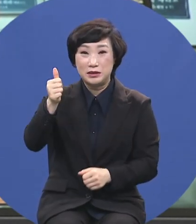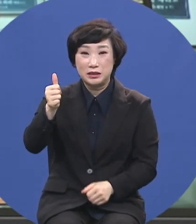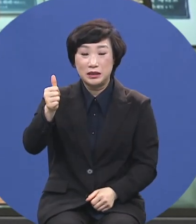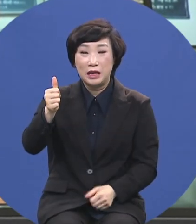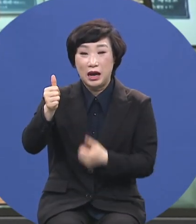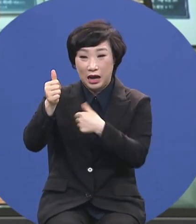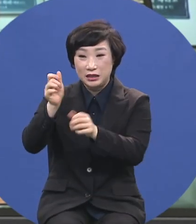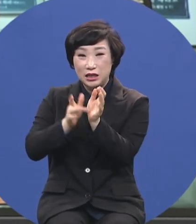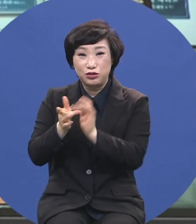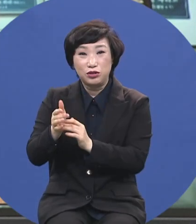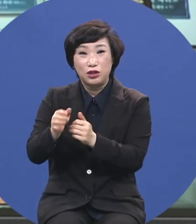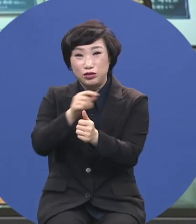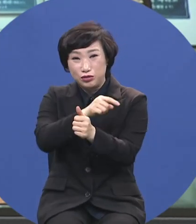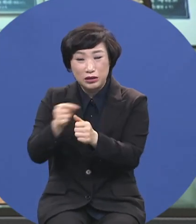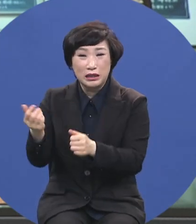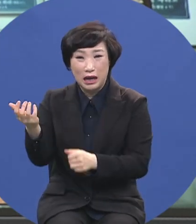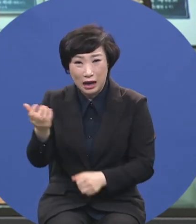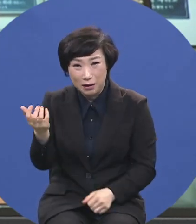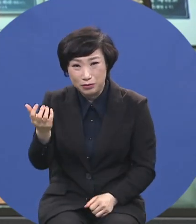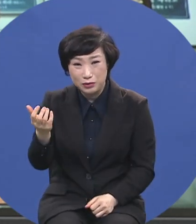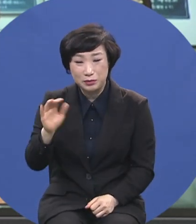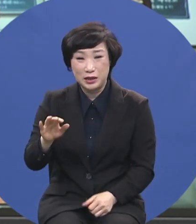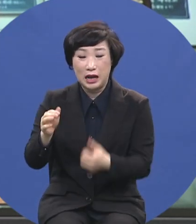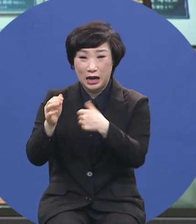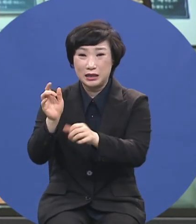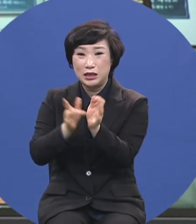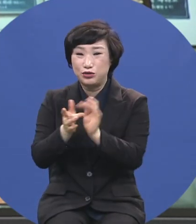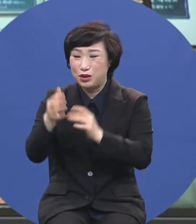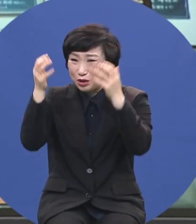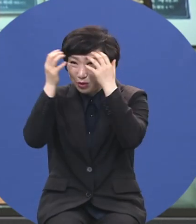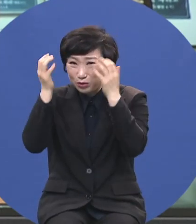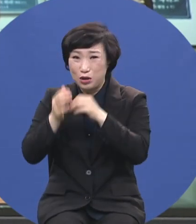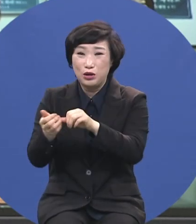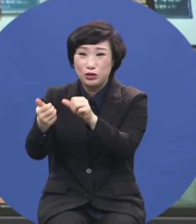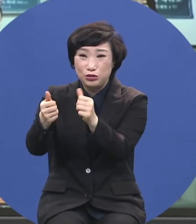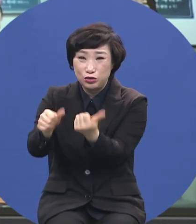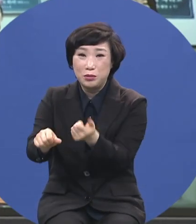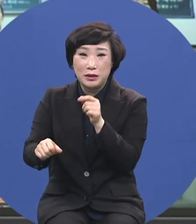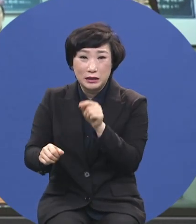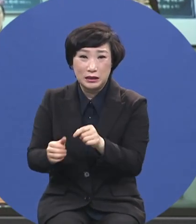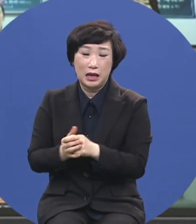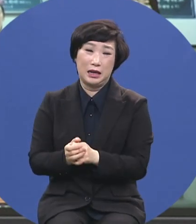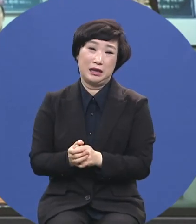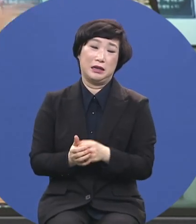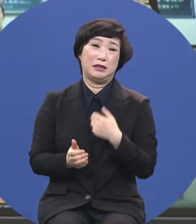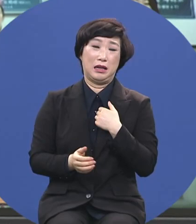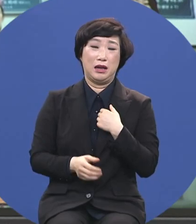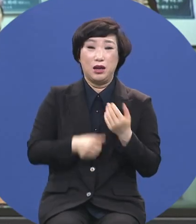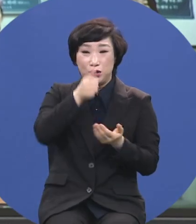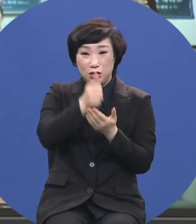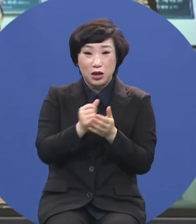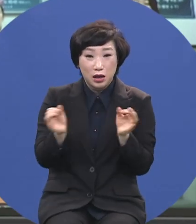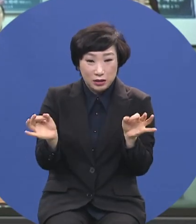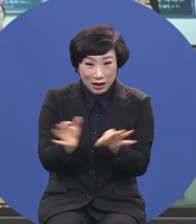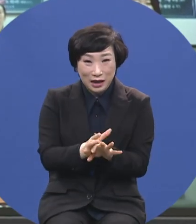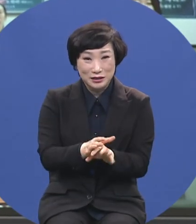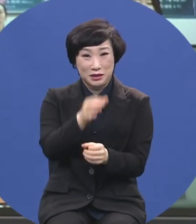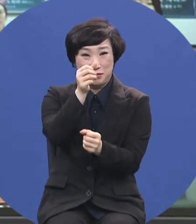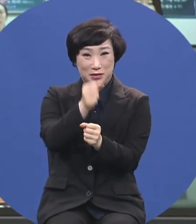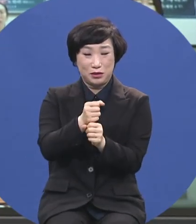아버지의 아들 죽이는 아픔과 아들의 고통의 죽으심이 내 죄를